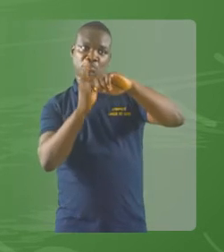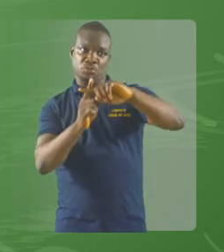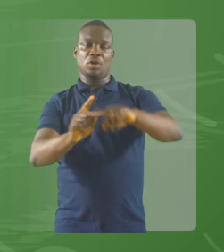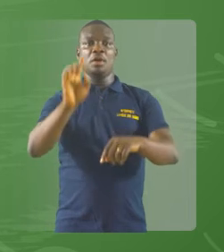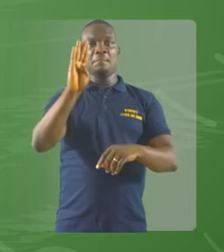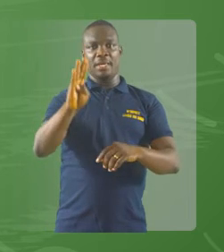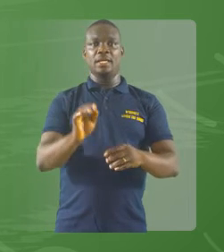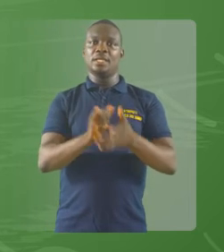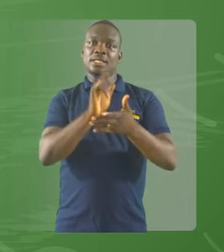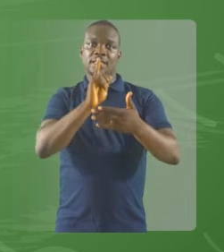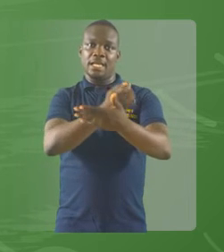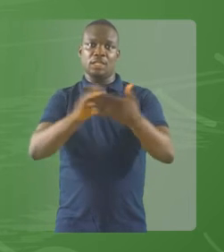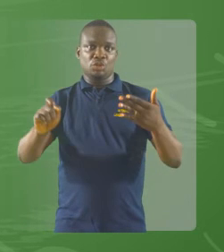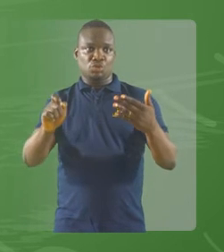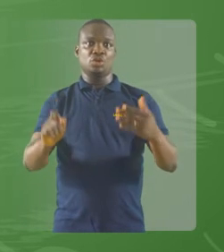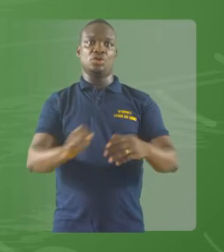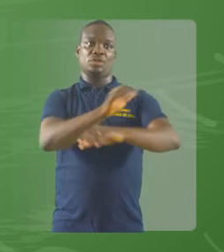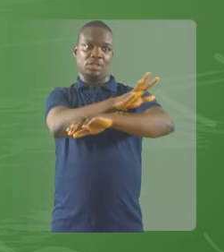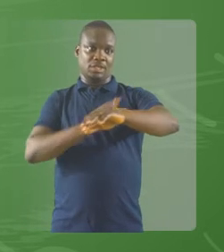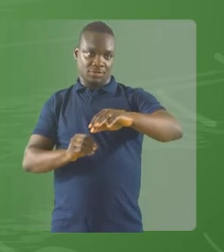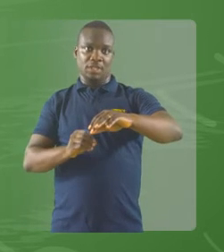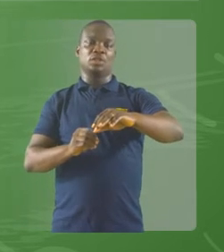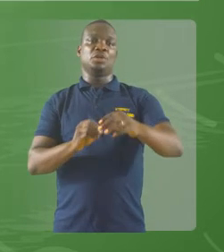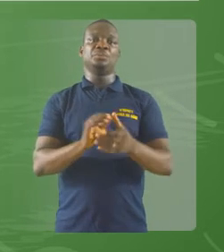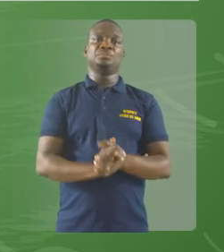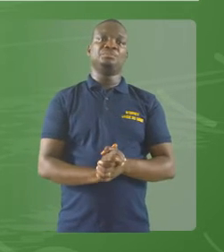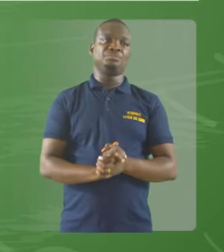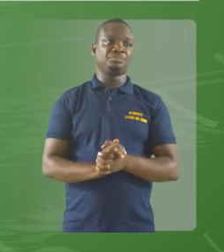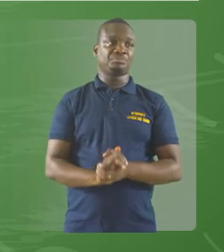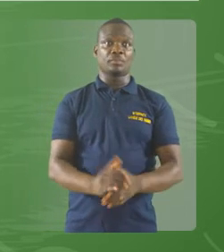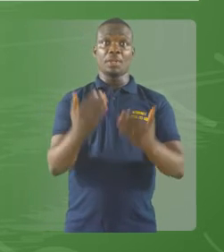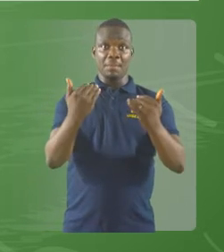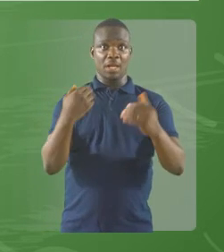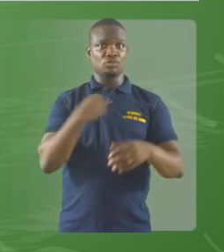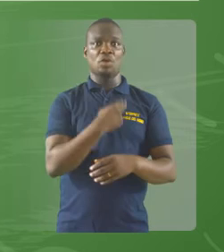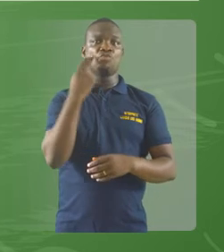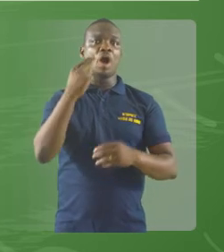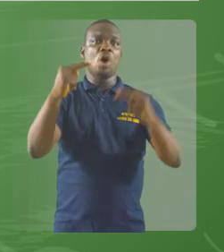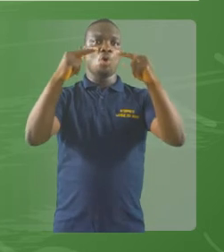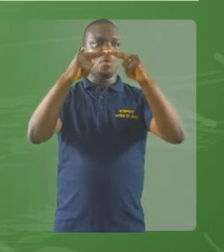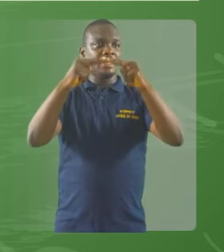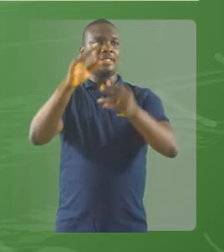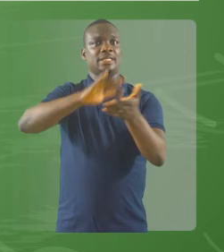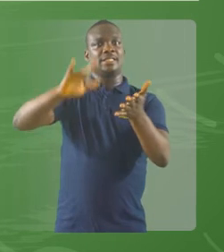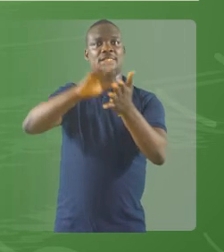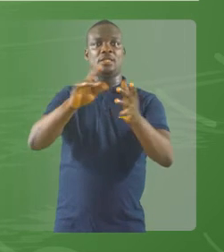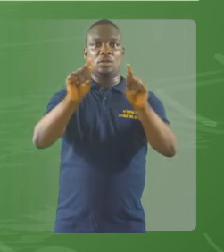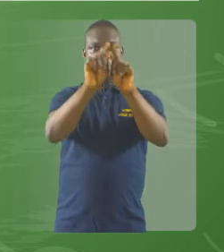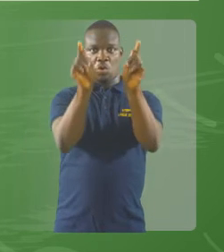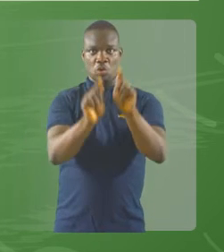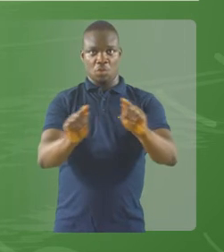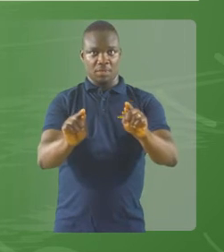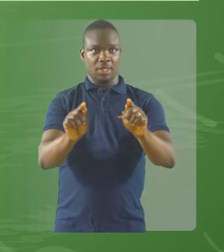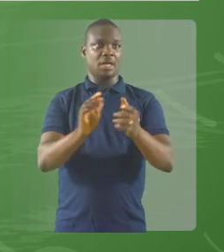la translation de vecteur U d'affixe B. L'homothétie de centre oméga